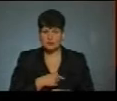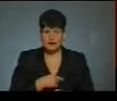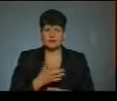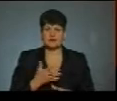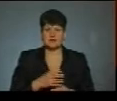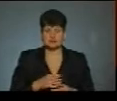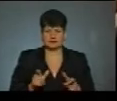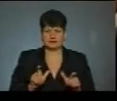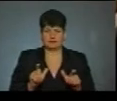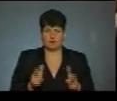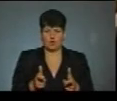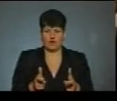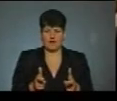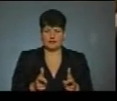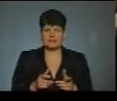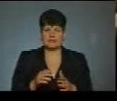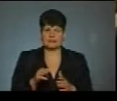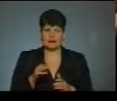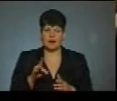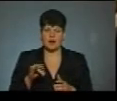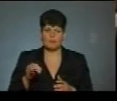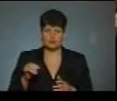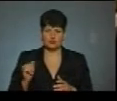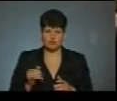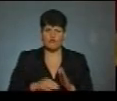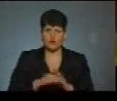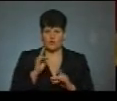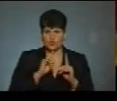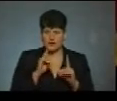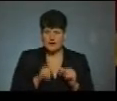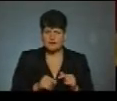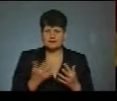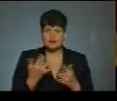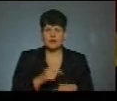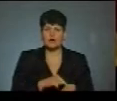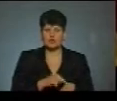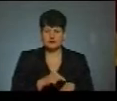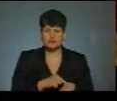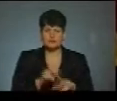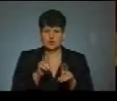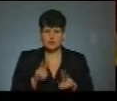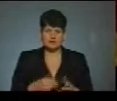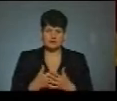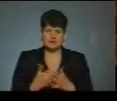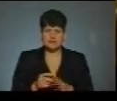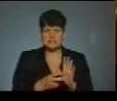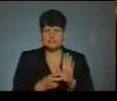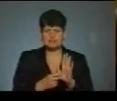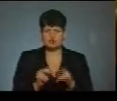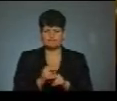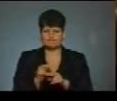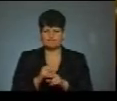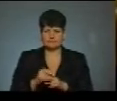життя» заблокували трибуну Верховної Ради під час голосування закону про землю. За кілька годин депутати розглянули близько 700